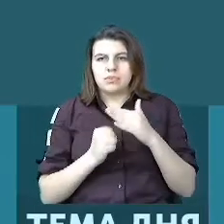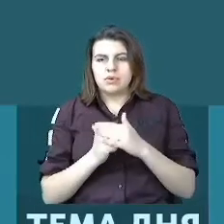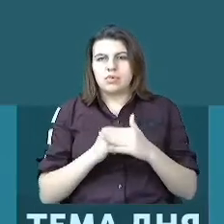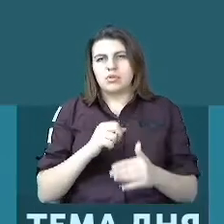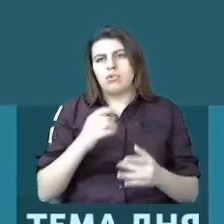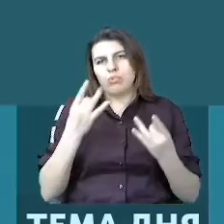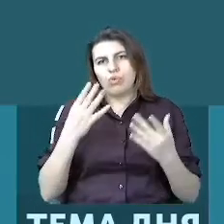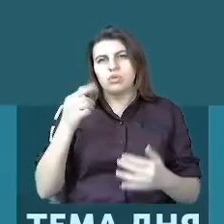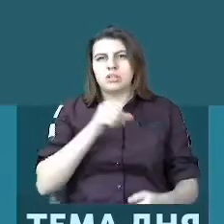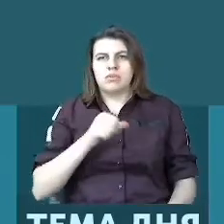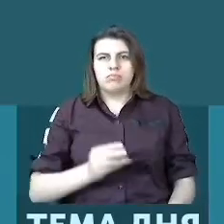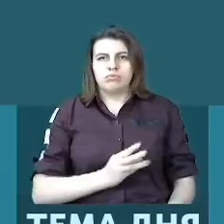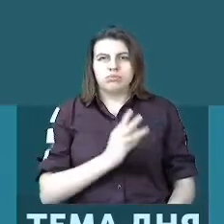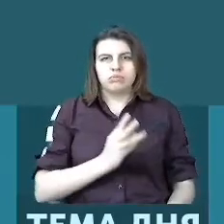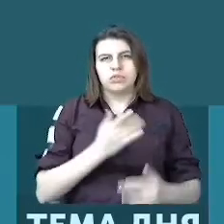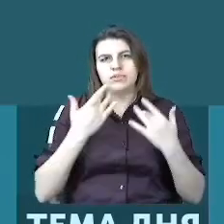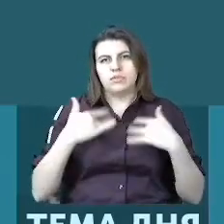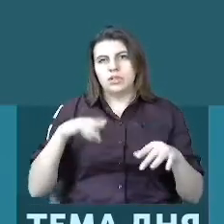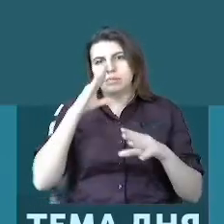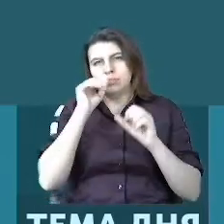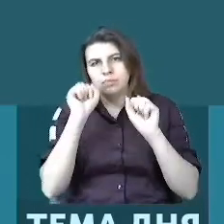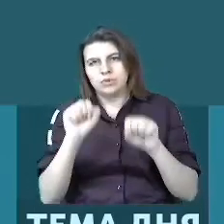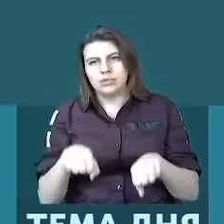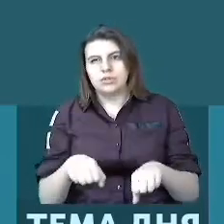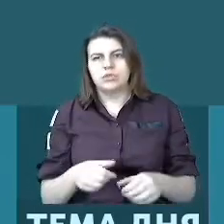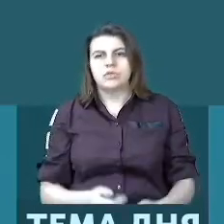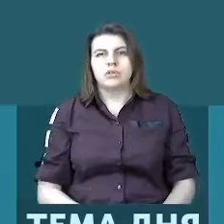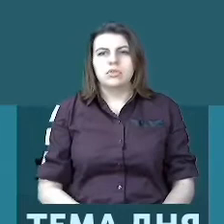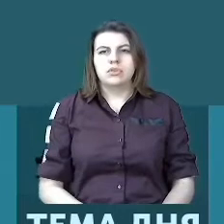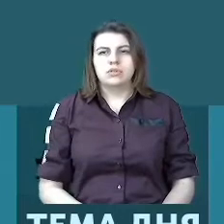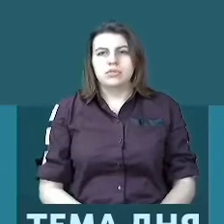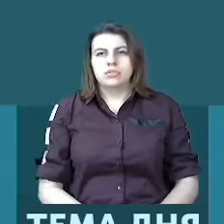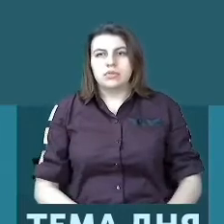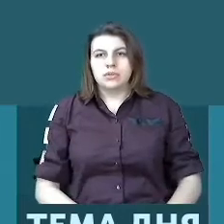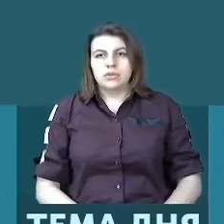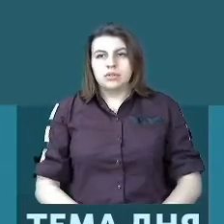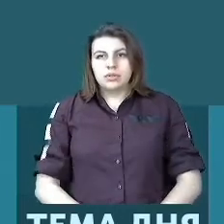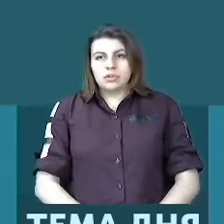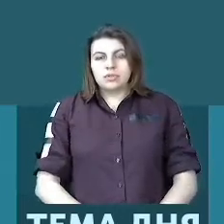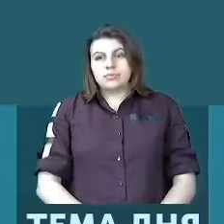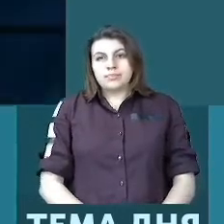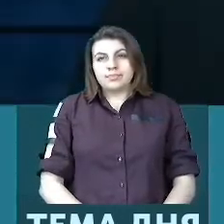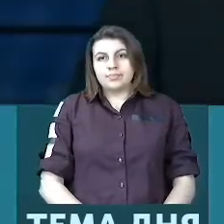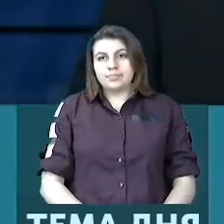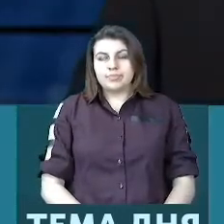звільнити працівника, здійснивши відповідну виплату в залежності від того, скільки цей працівник працює в новому на підприємстві.